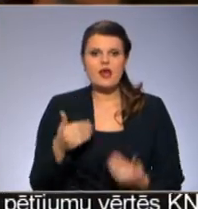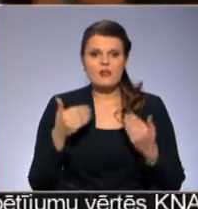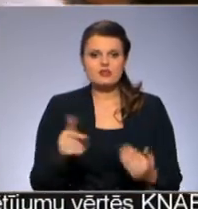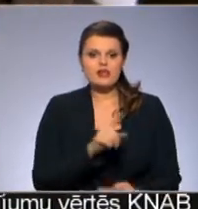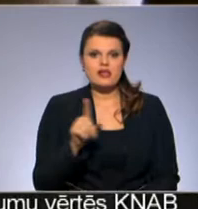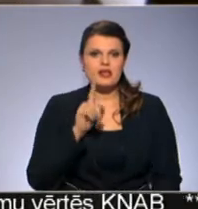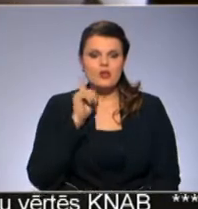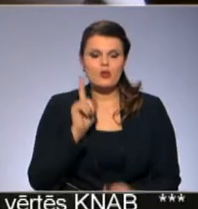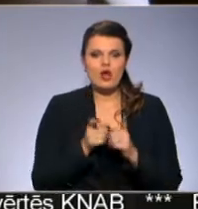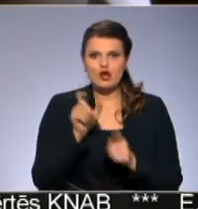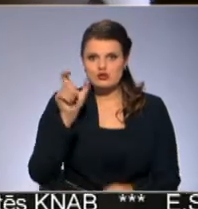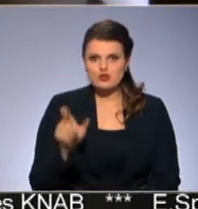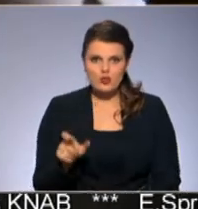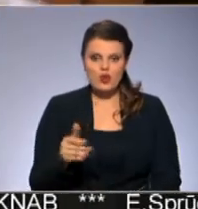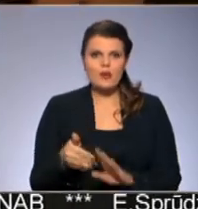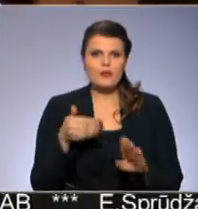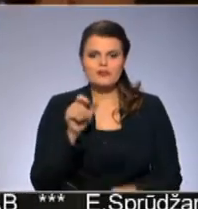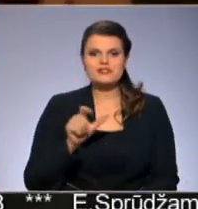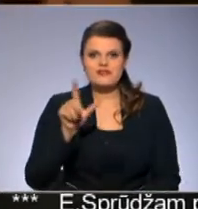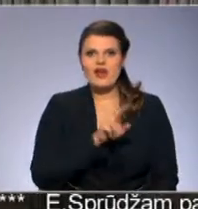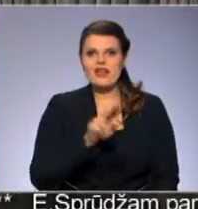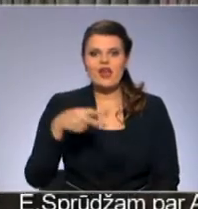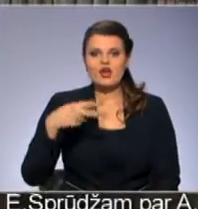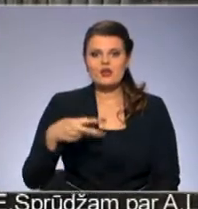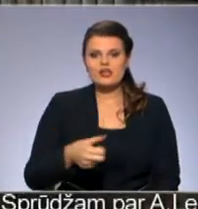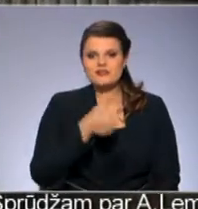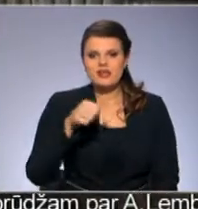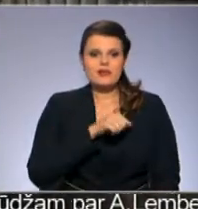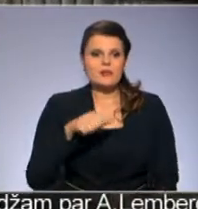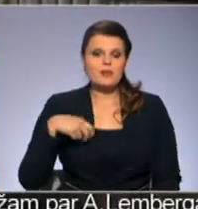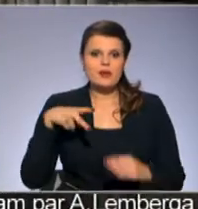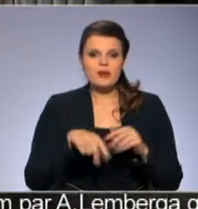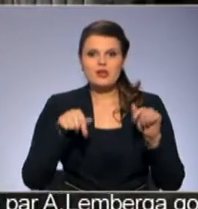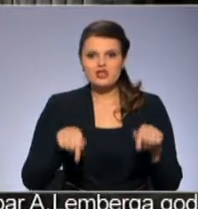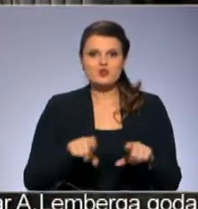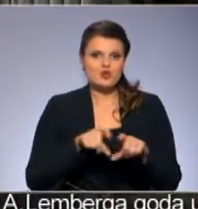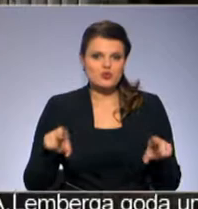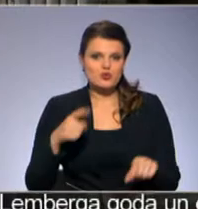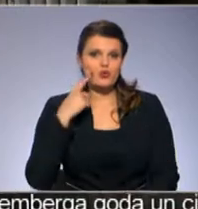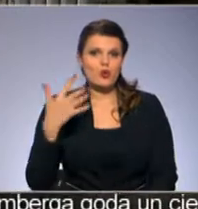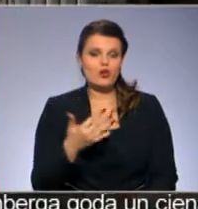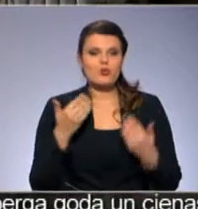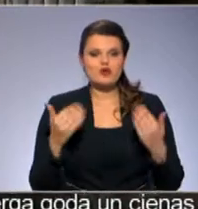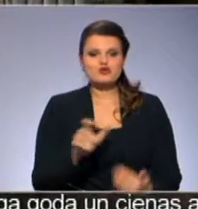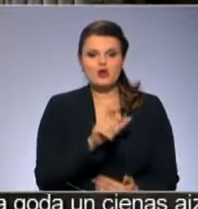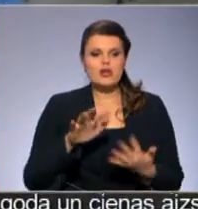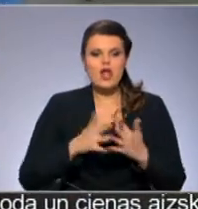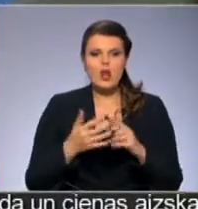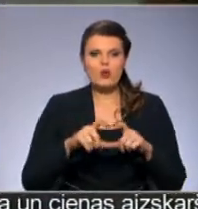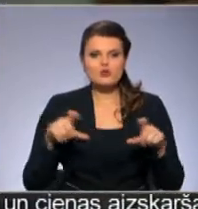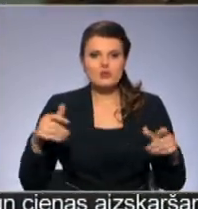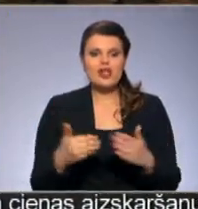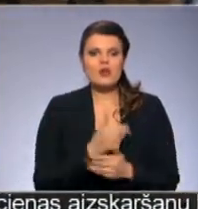ir jaunākā skolotāja. Pirms vairāk nekā 20 gadiem pati beigusi šo skolu un uzskata, ka šobrīd lauku skolās